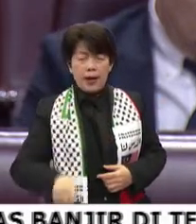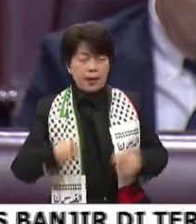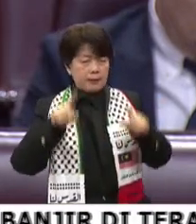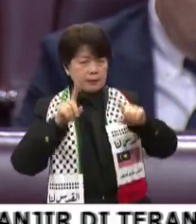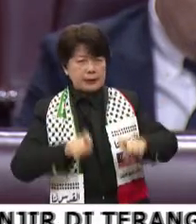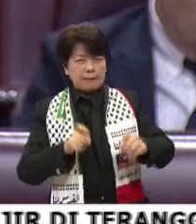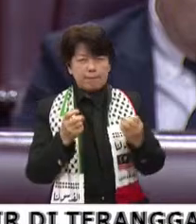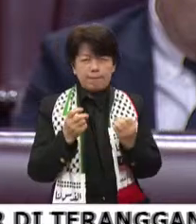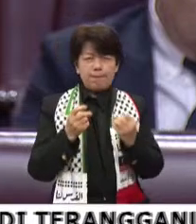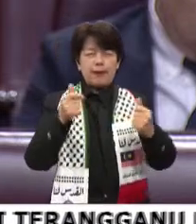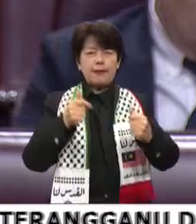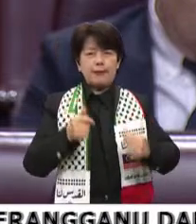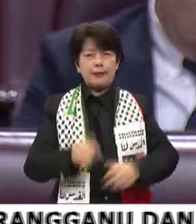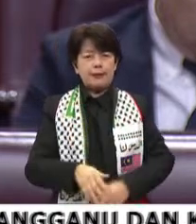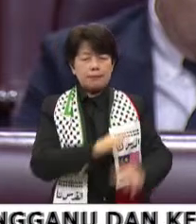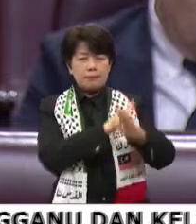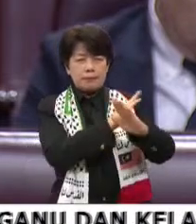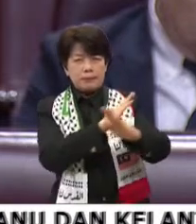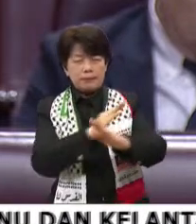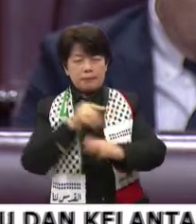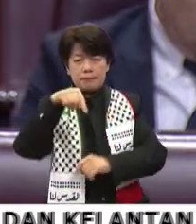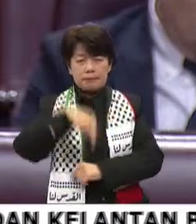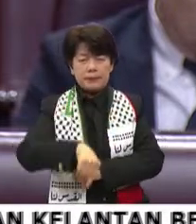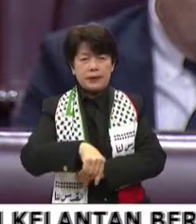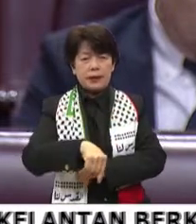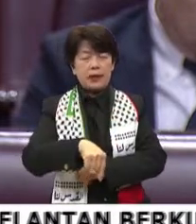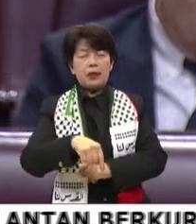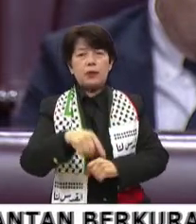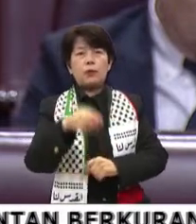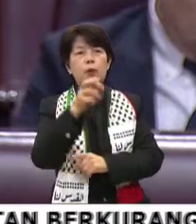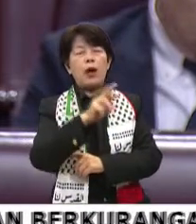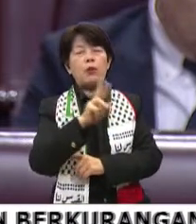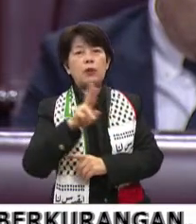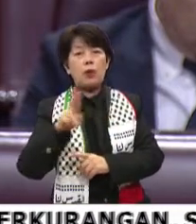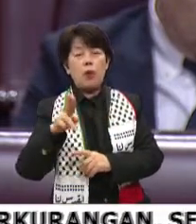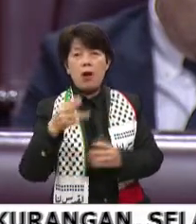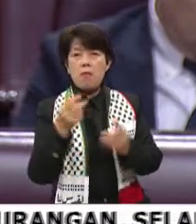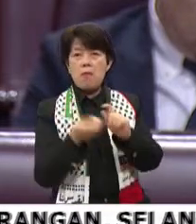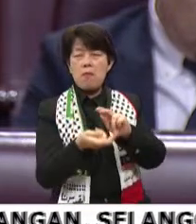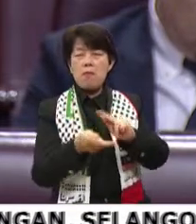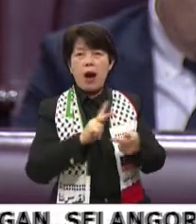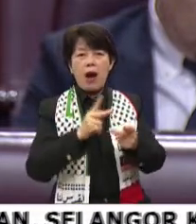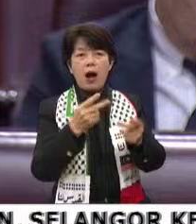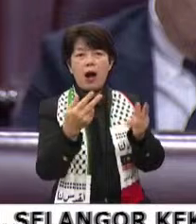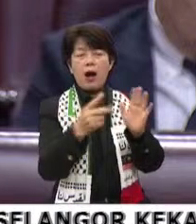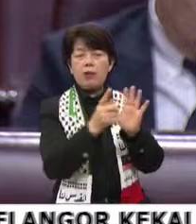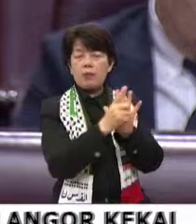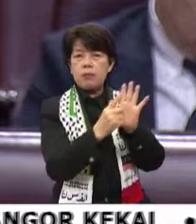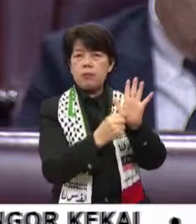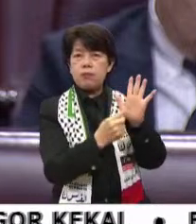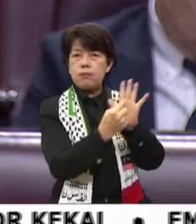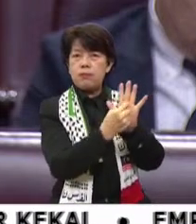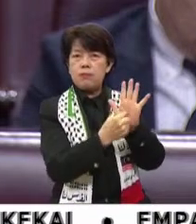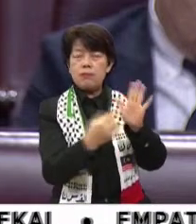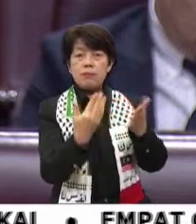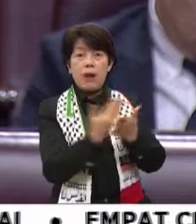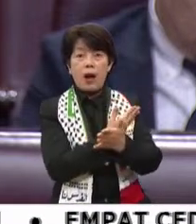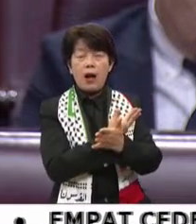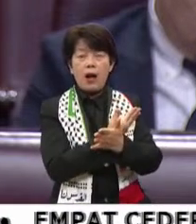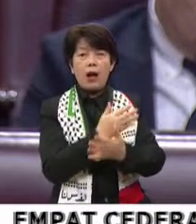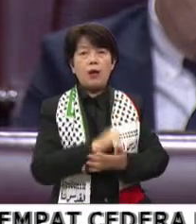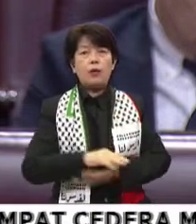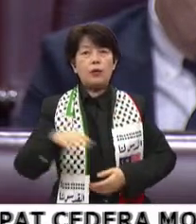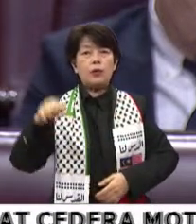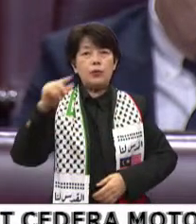menyegerakan pembentangan Rang undang-undang ini walaupun roh geg itu kami ketepikan